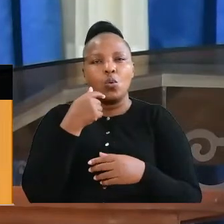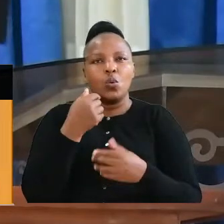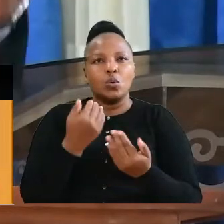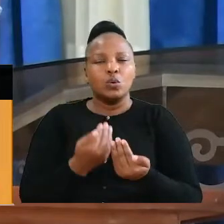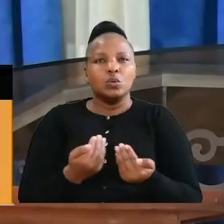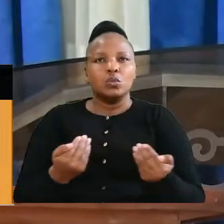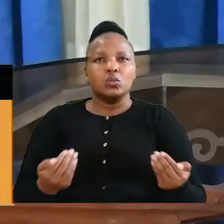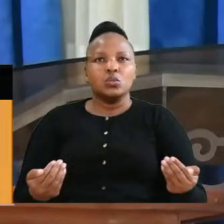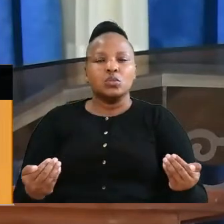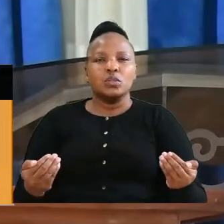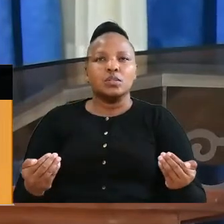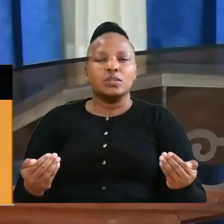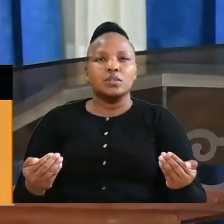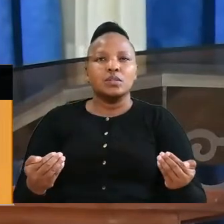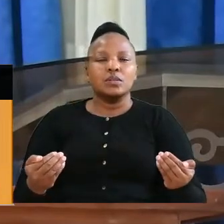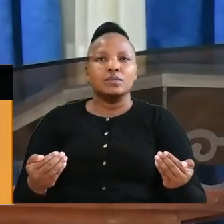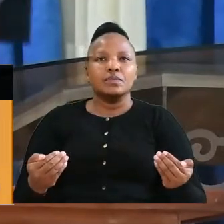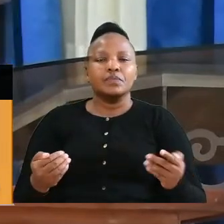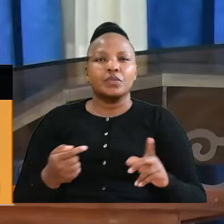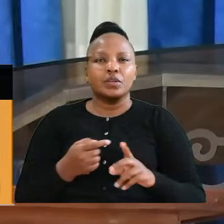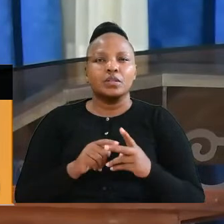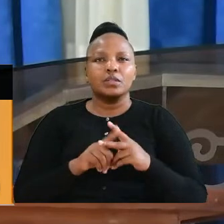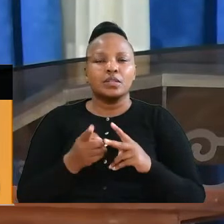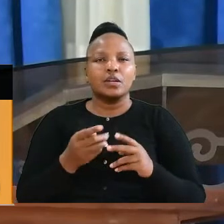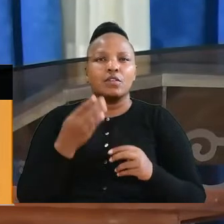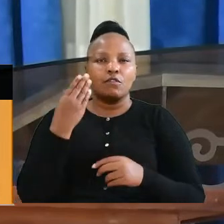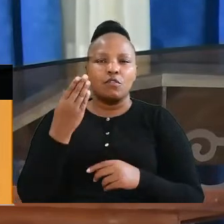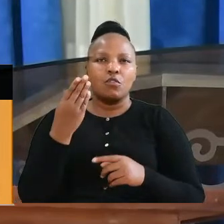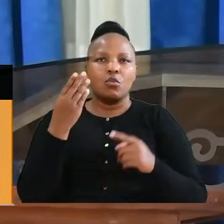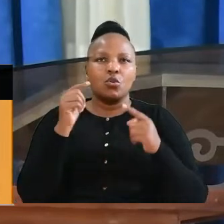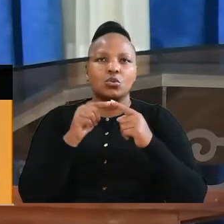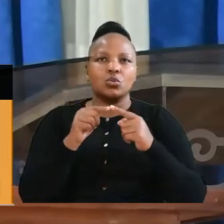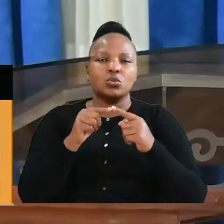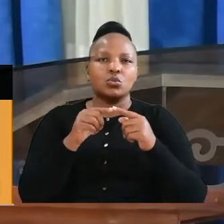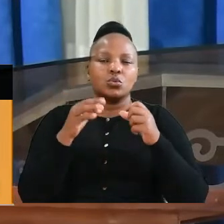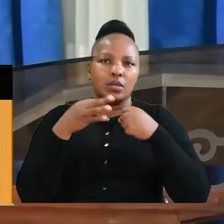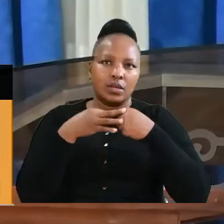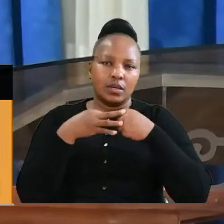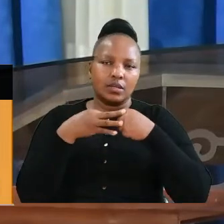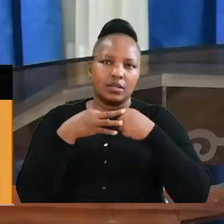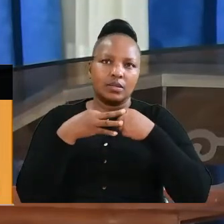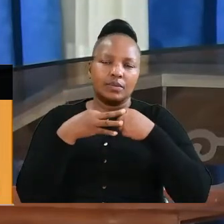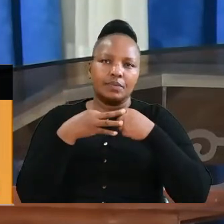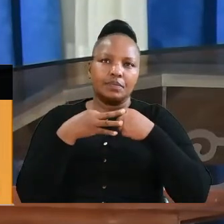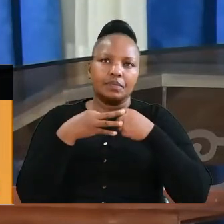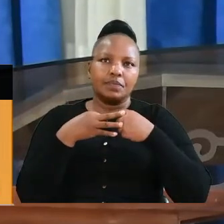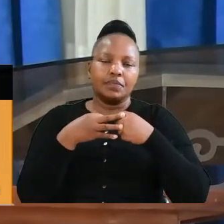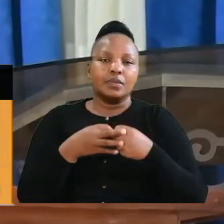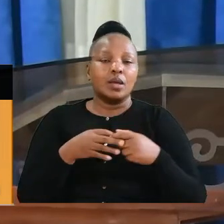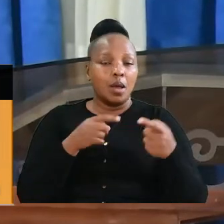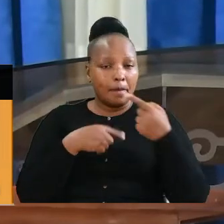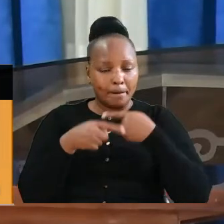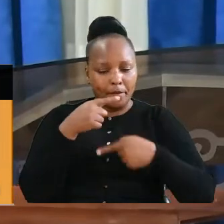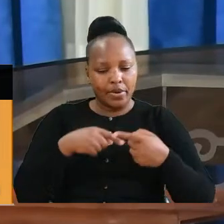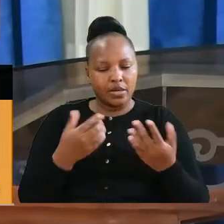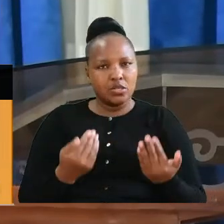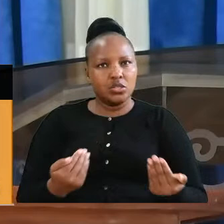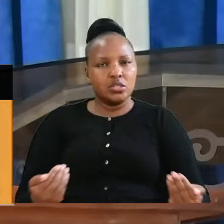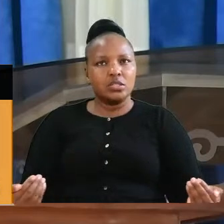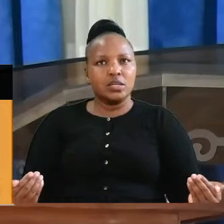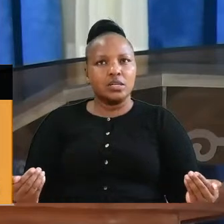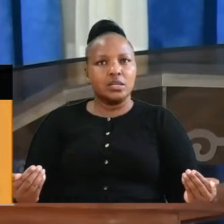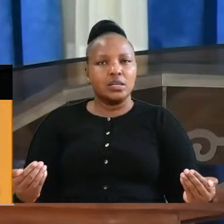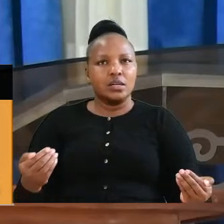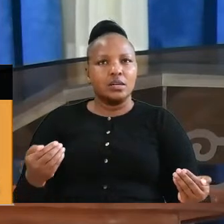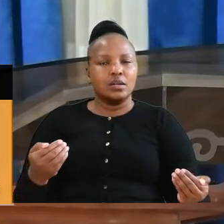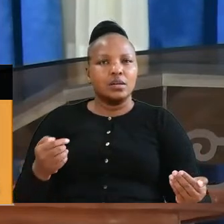wa upper primary, that is from grade 4 up to standard 8. Tukiletoa na mwanafunzi huyo afanye